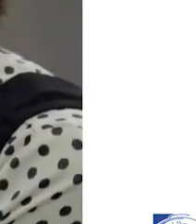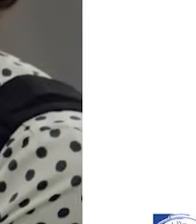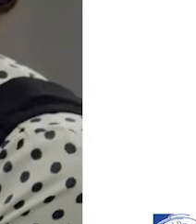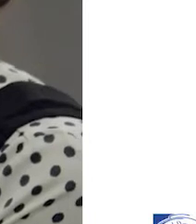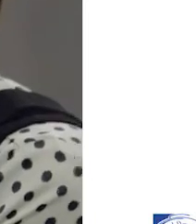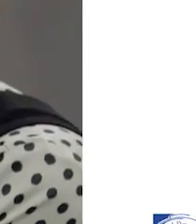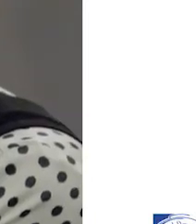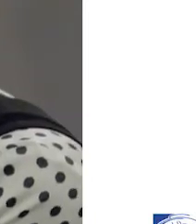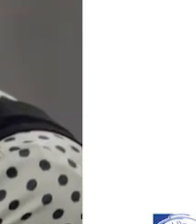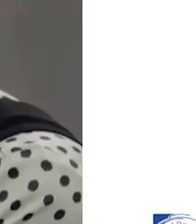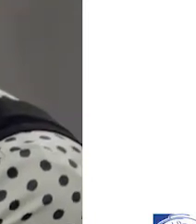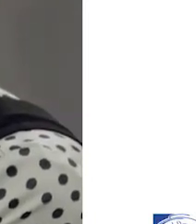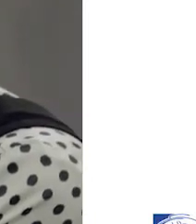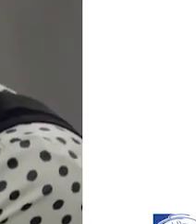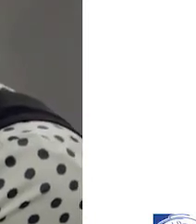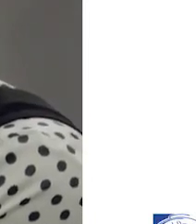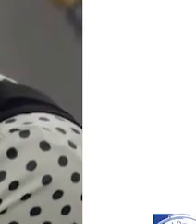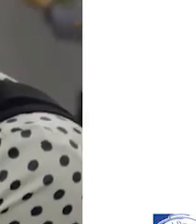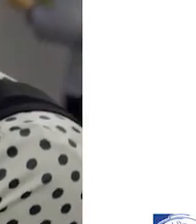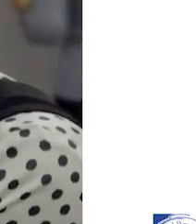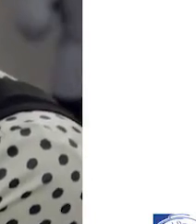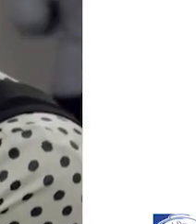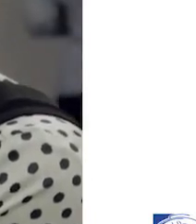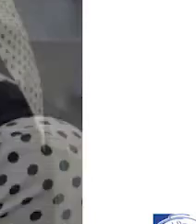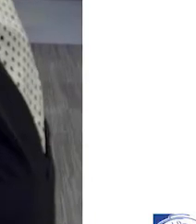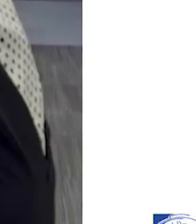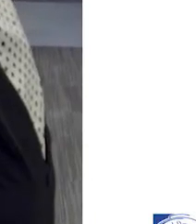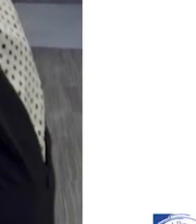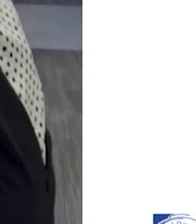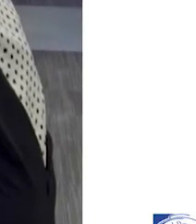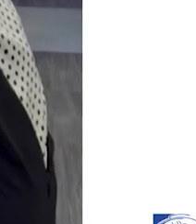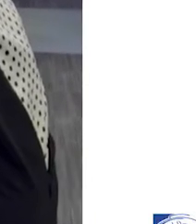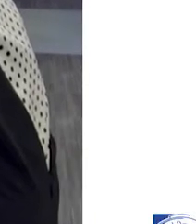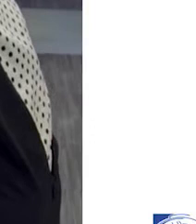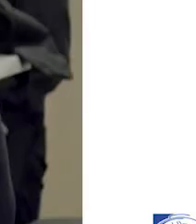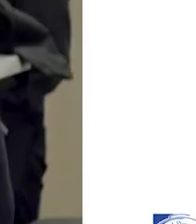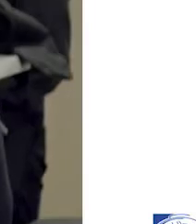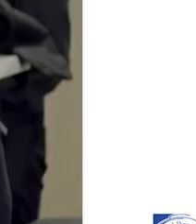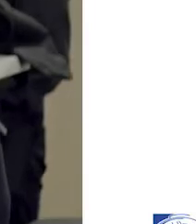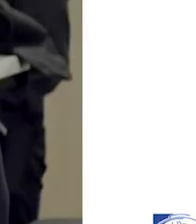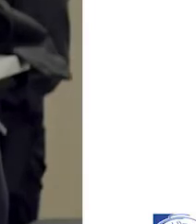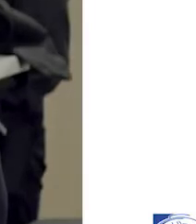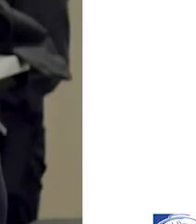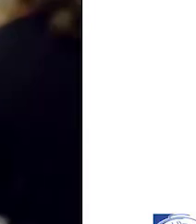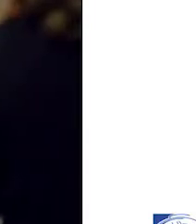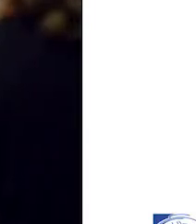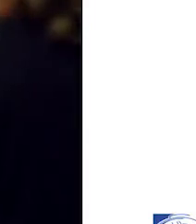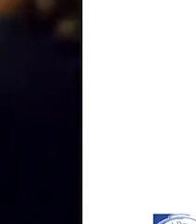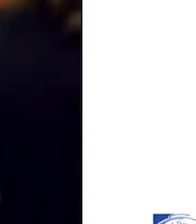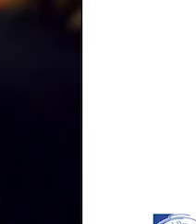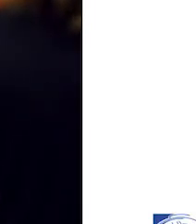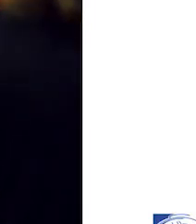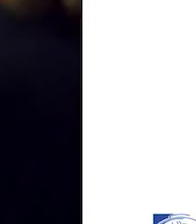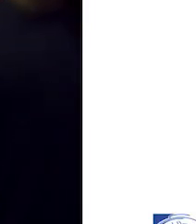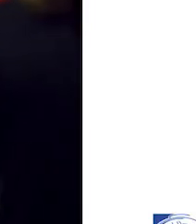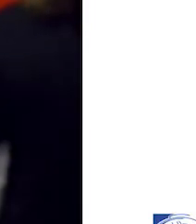a décidé de contrer les inégalités hommes-femmes dès la racine, en agissant dès la petite enfance. Un exercice pas toujours facile. C'est toujours un peu stressant, hein. Il